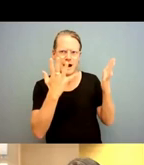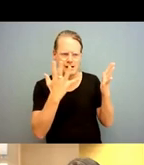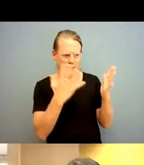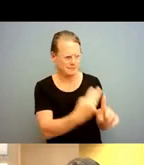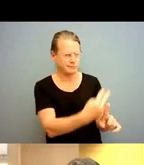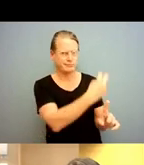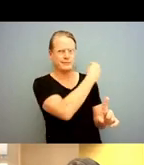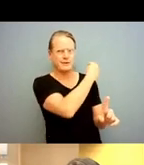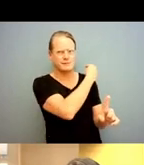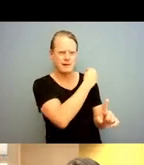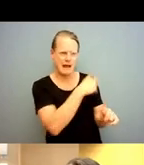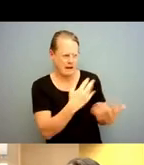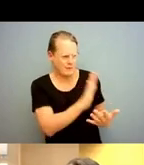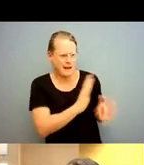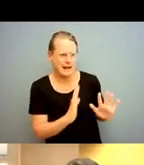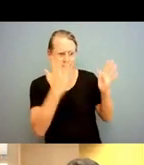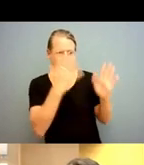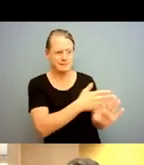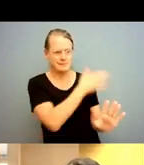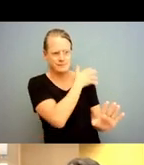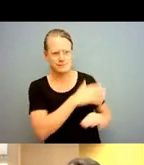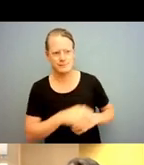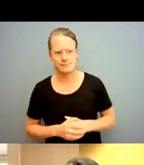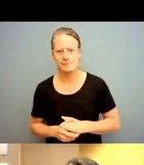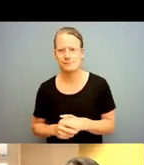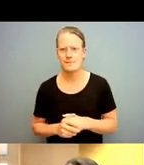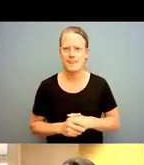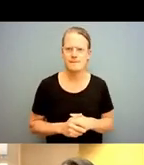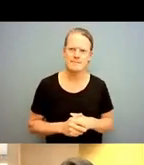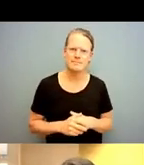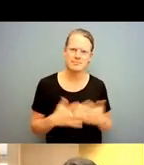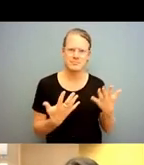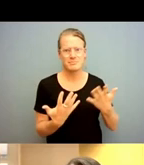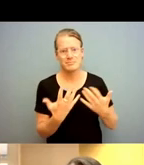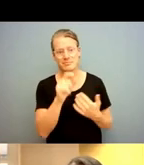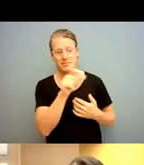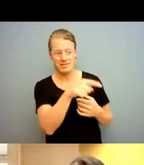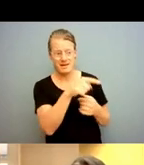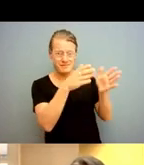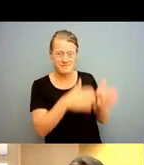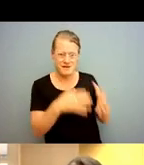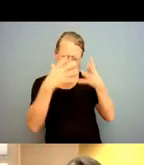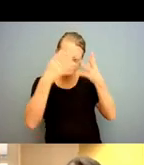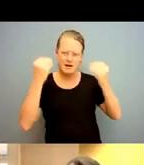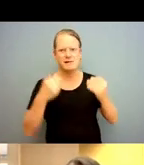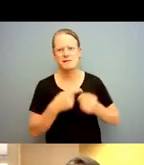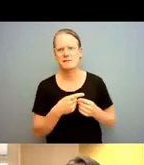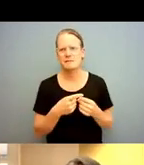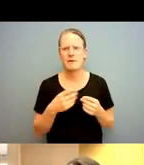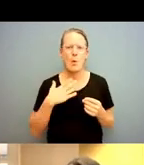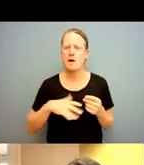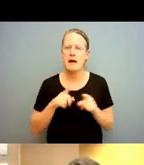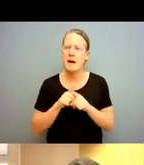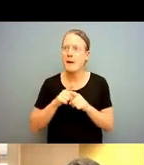ja äikkis. Outamerkka tihti, okta ahku, maanai piirra orrunlaanja,